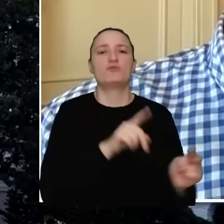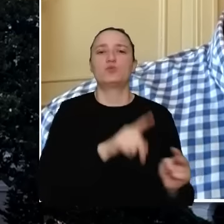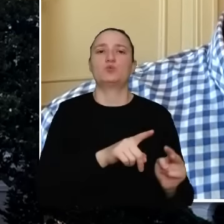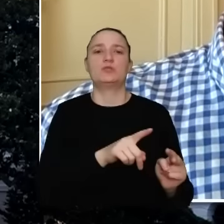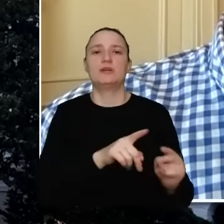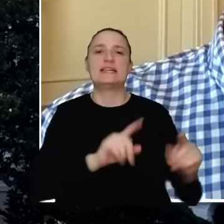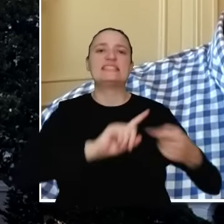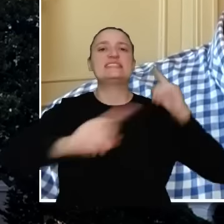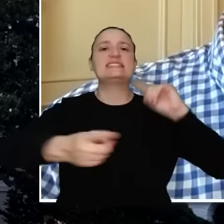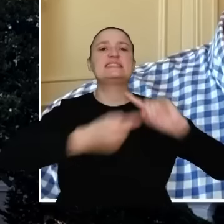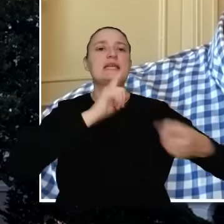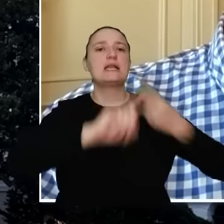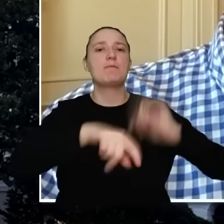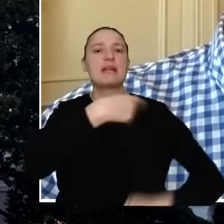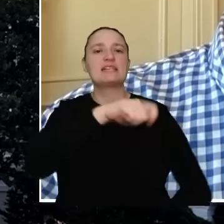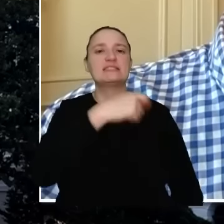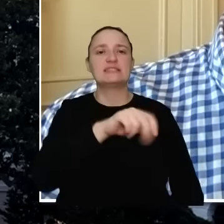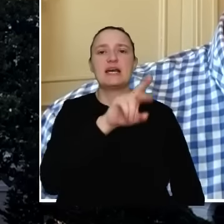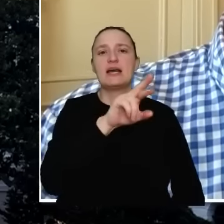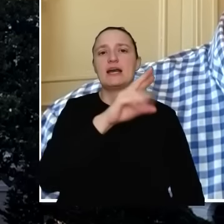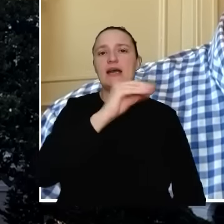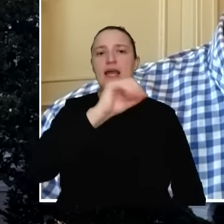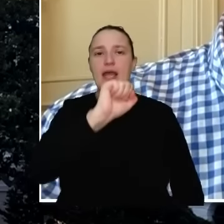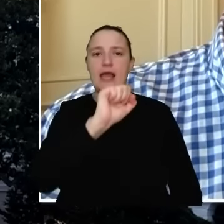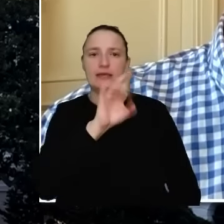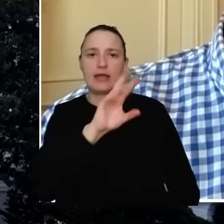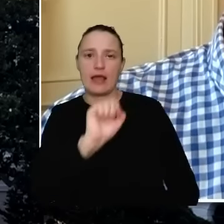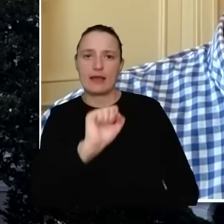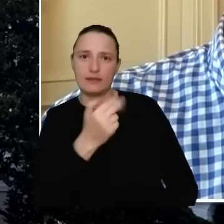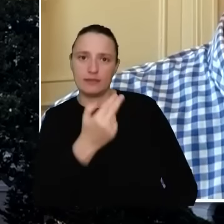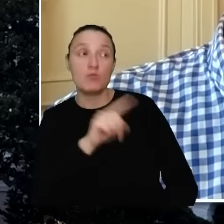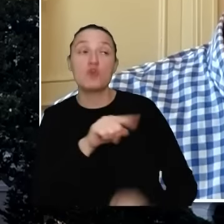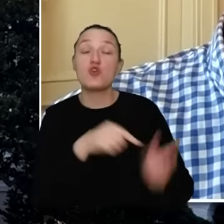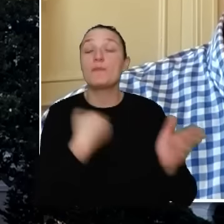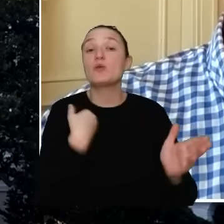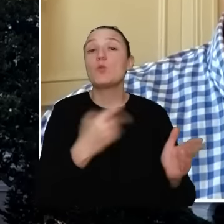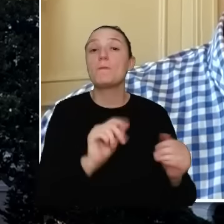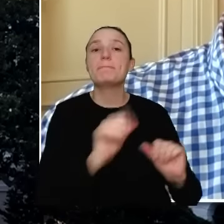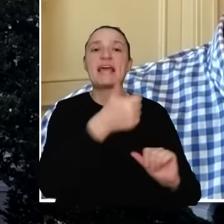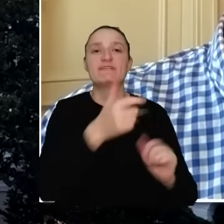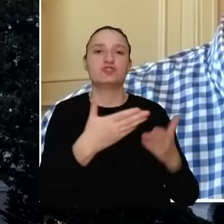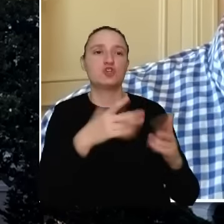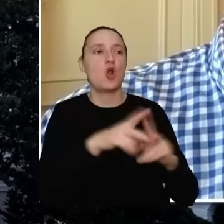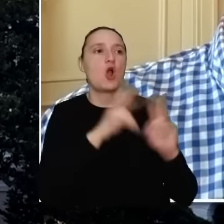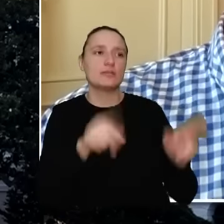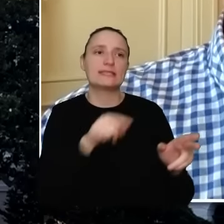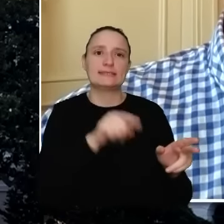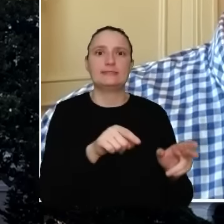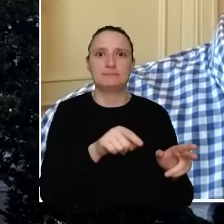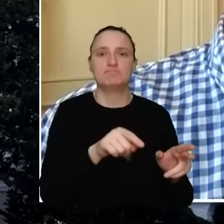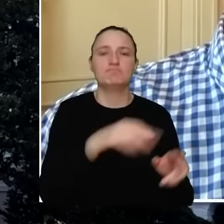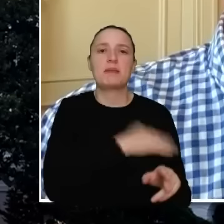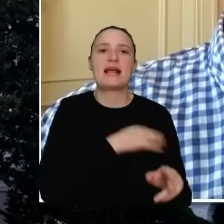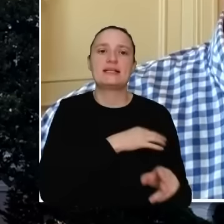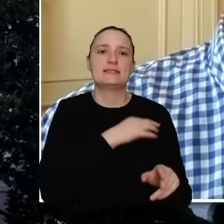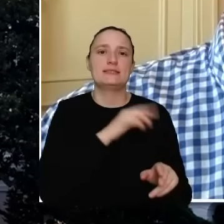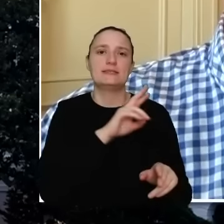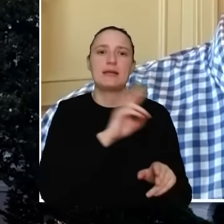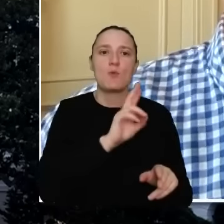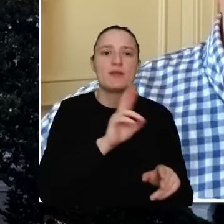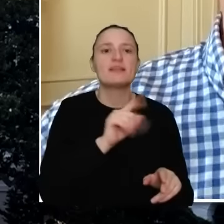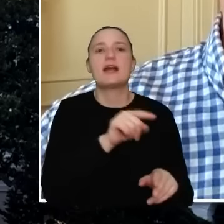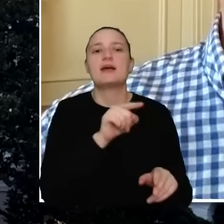Reagan, partia republikańska za czasów Reagana po raz pierwszy otworzyła się na tych tak zwanych na